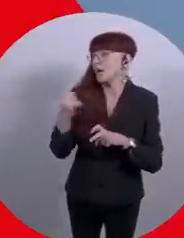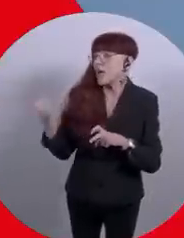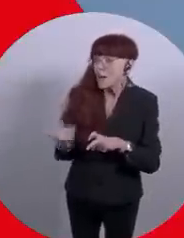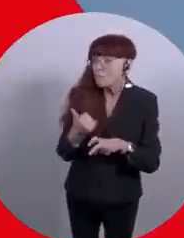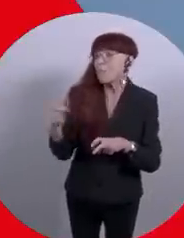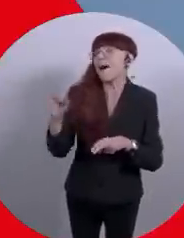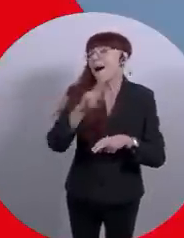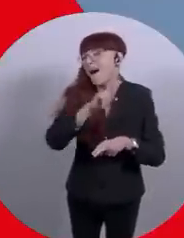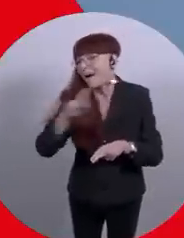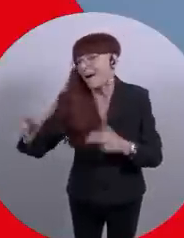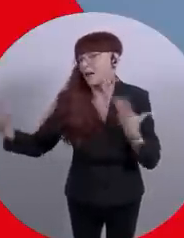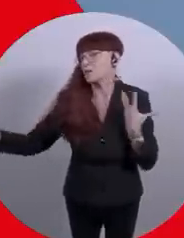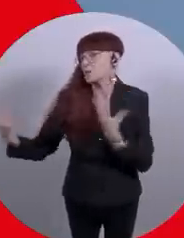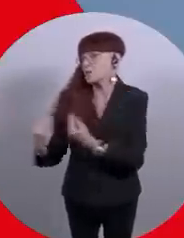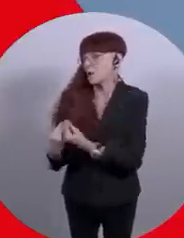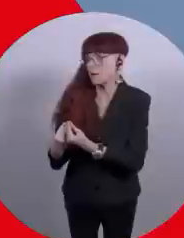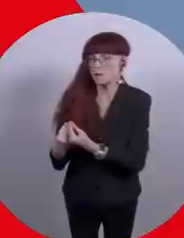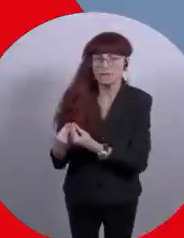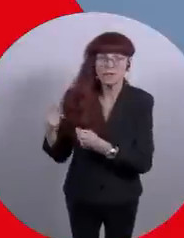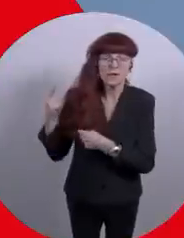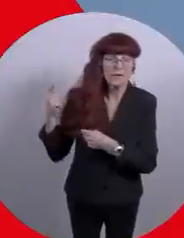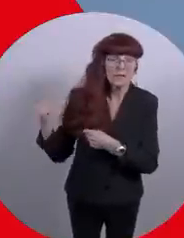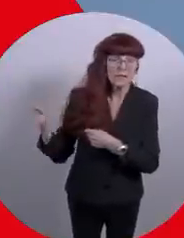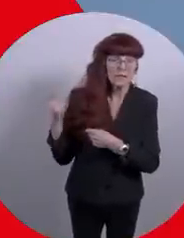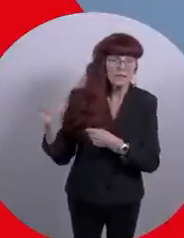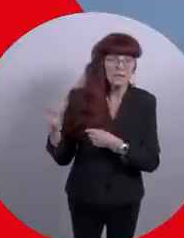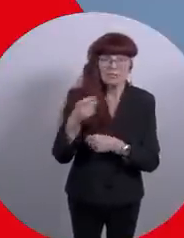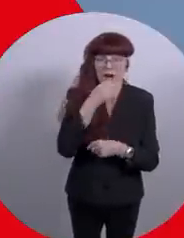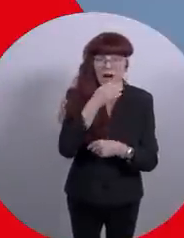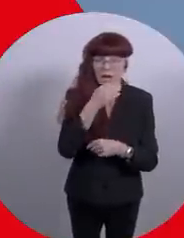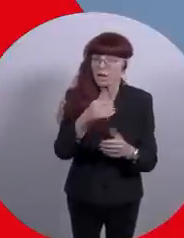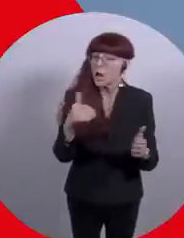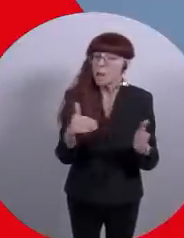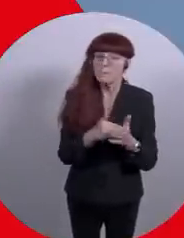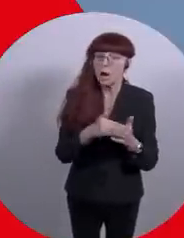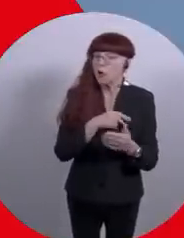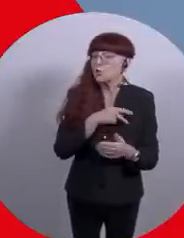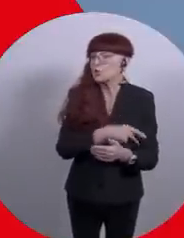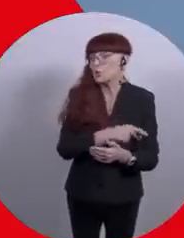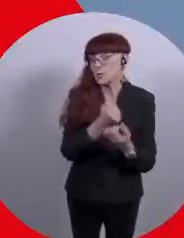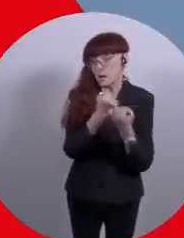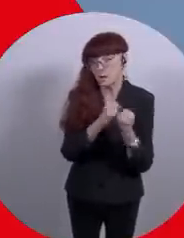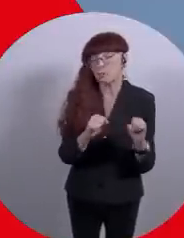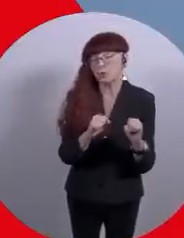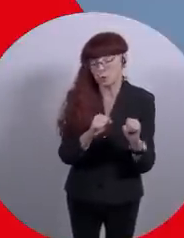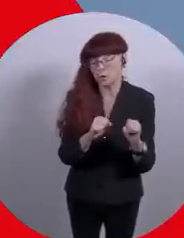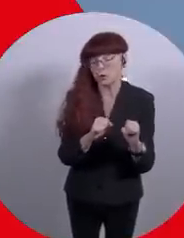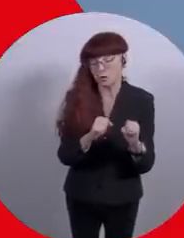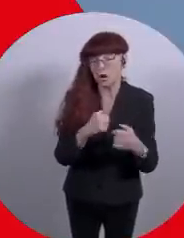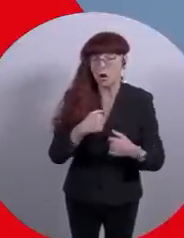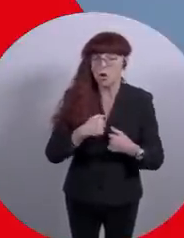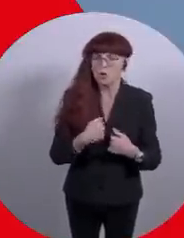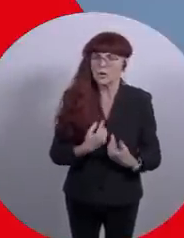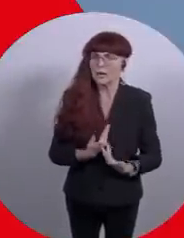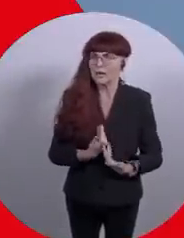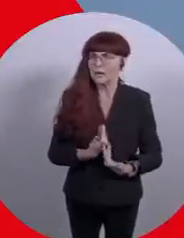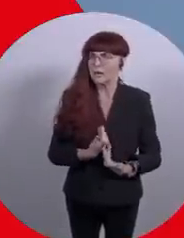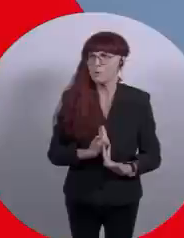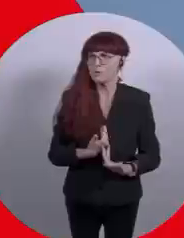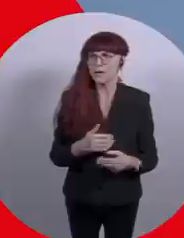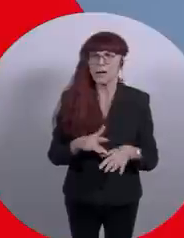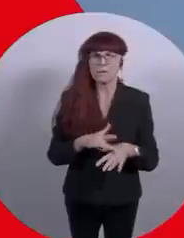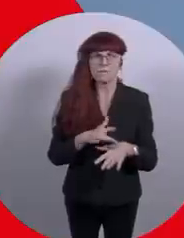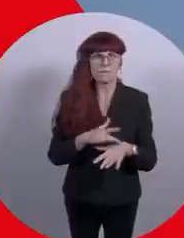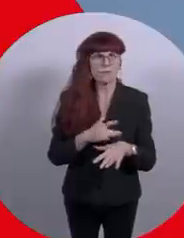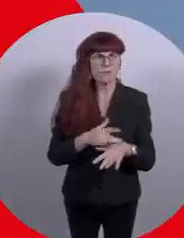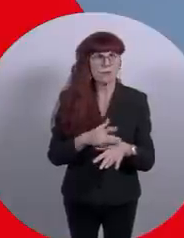liebe Genossen und Genossen für all diese Fragen braucht seine Sozialdemokratie und ich bin mit sehr gemischten Gefühlen durch die letzten